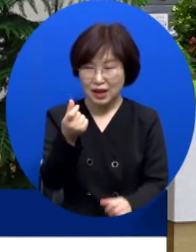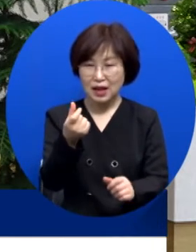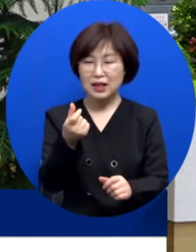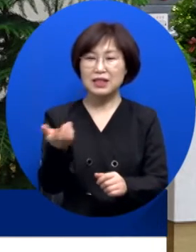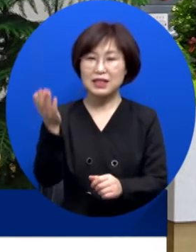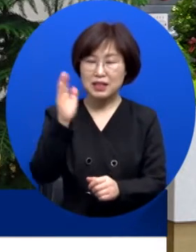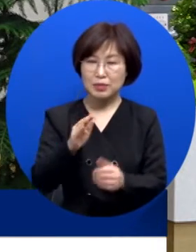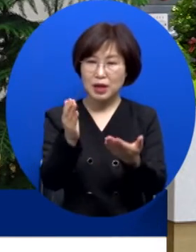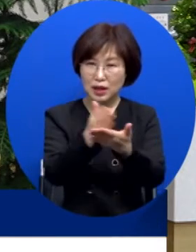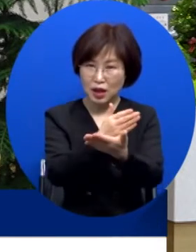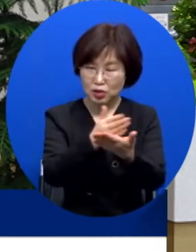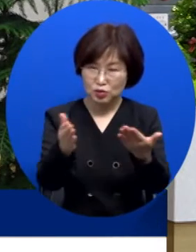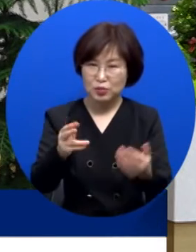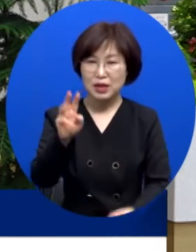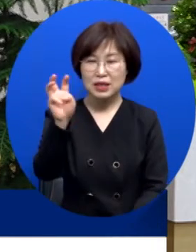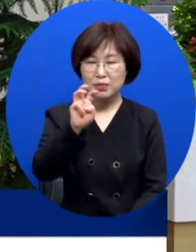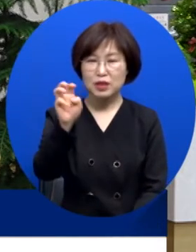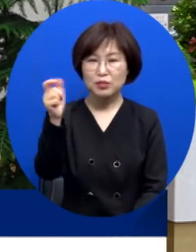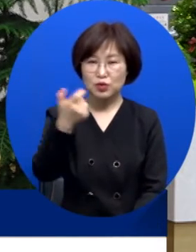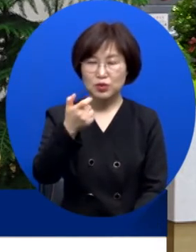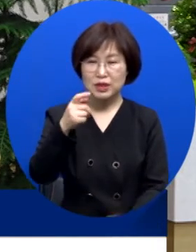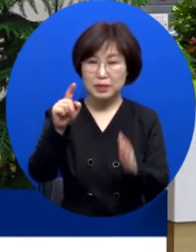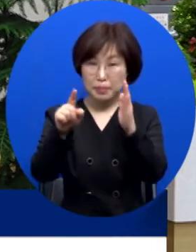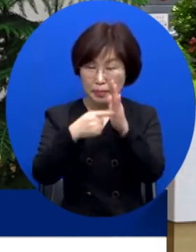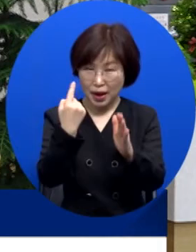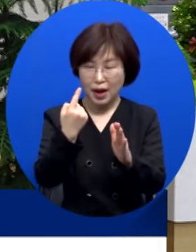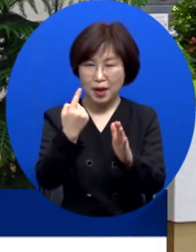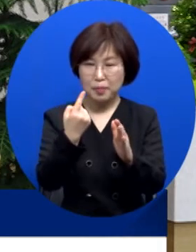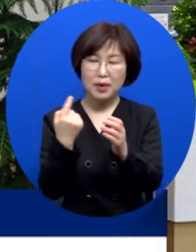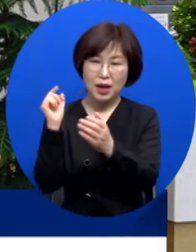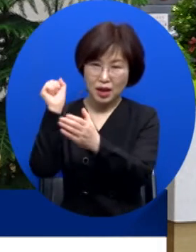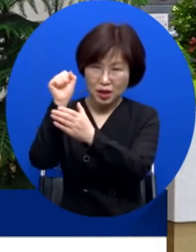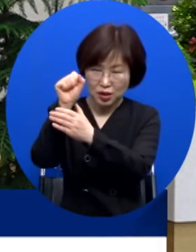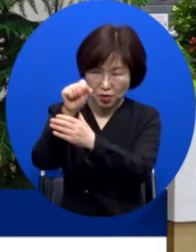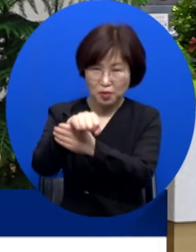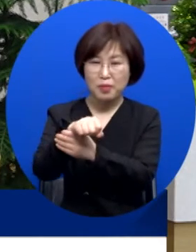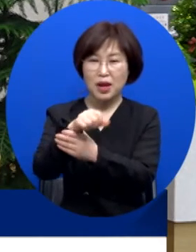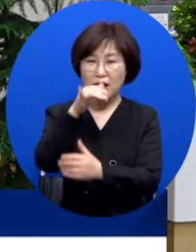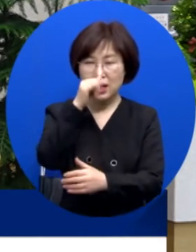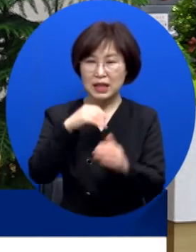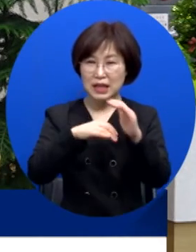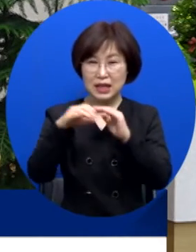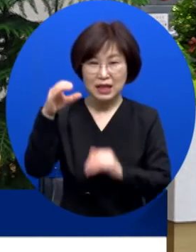나눔이 30배, 60배, 100배의 결실을 맺기를